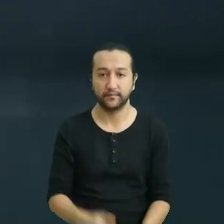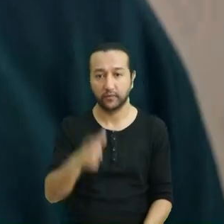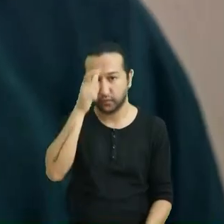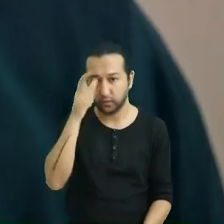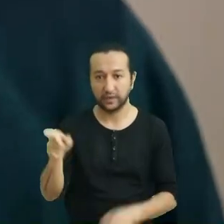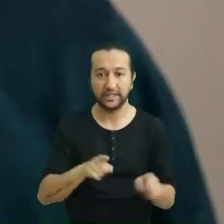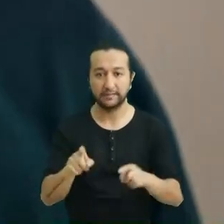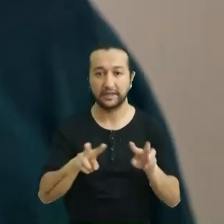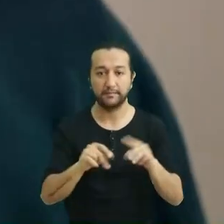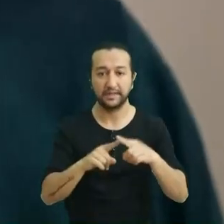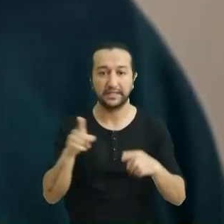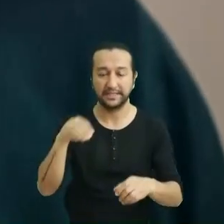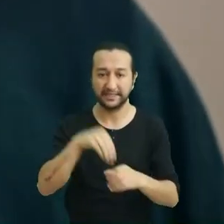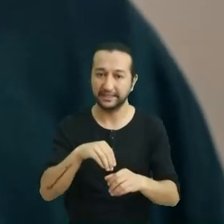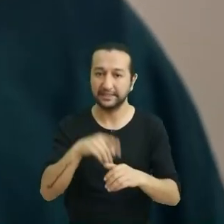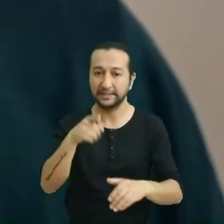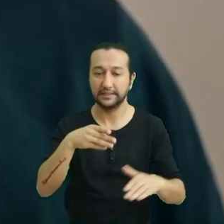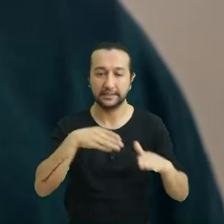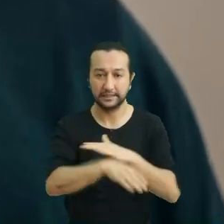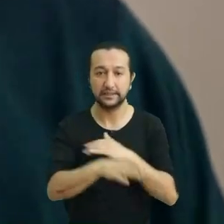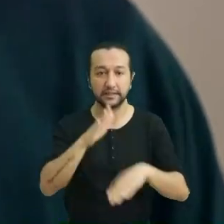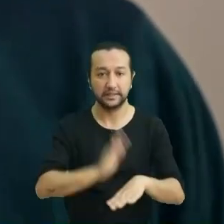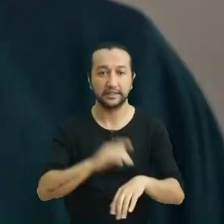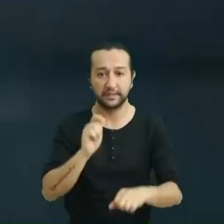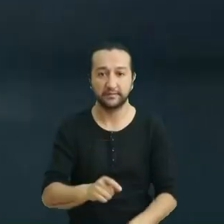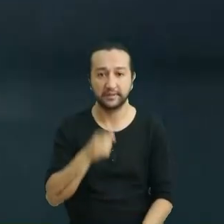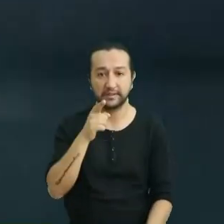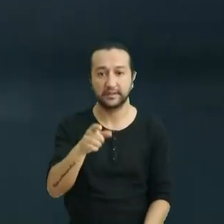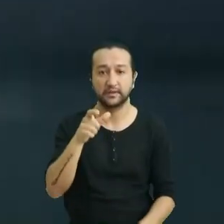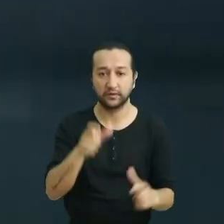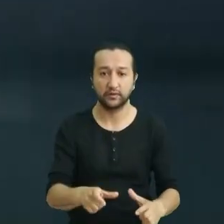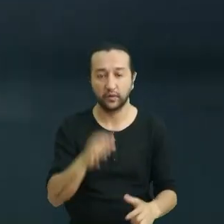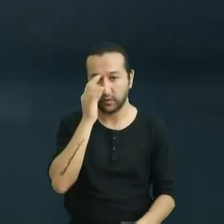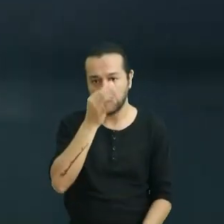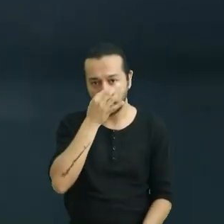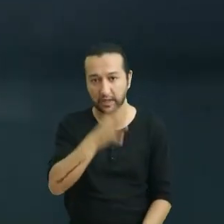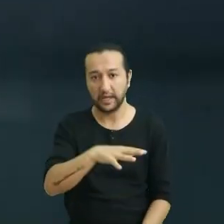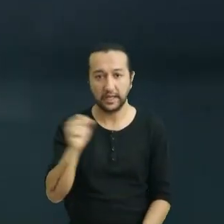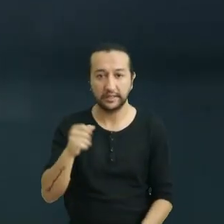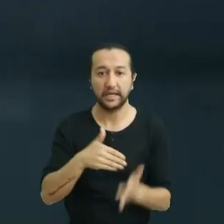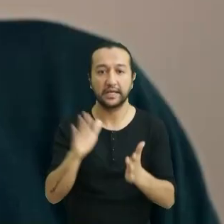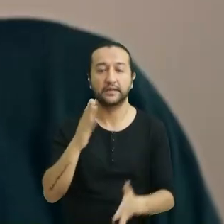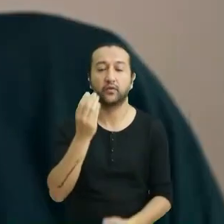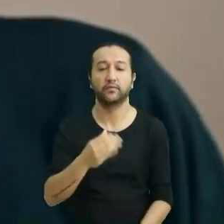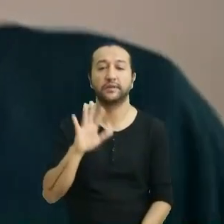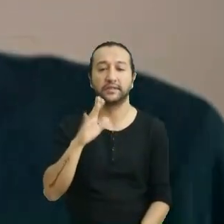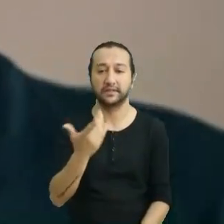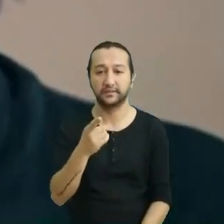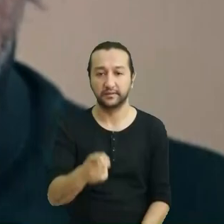Türk istihbaratının iliklerine kadar işledin. Seni oradan kolay kolay söküp atamazlar artık.